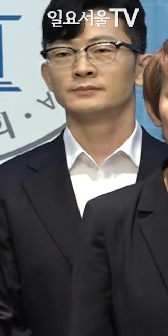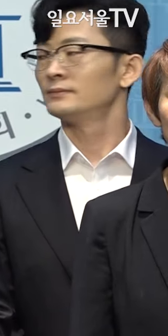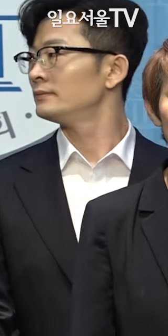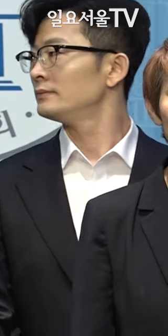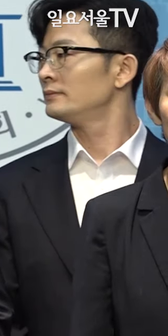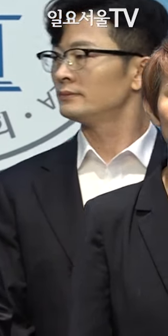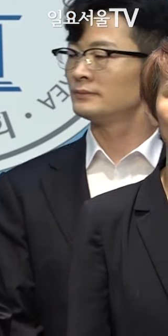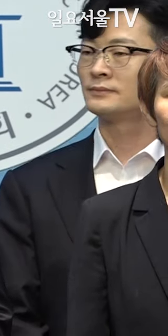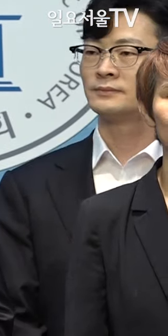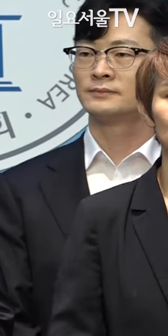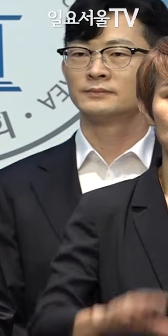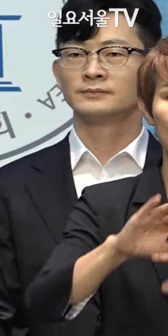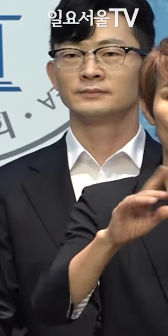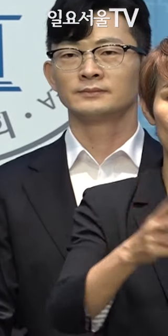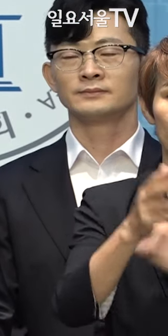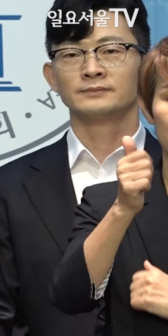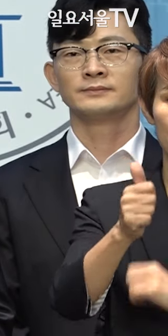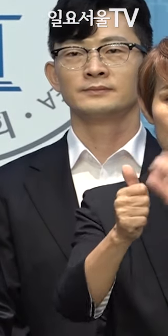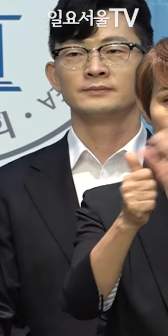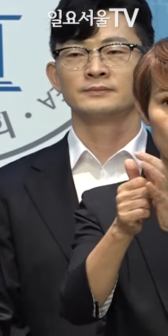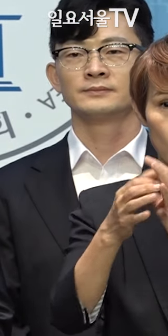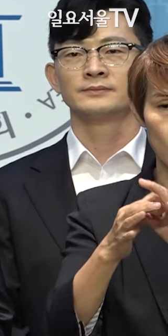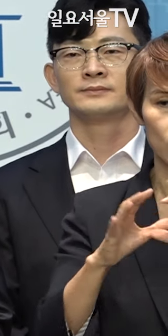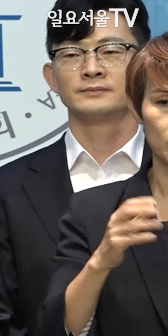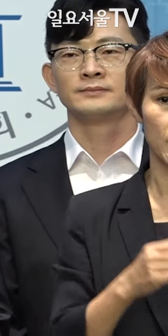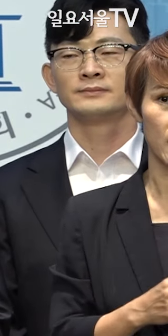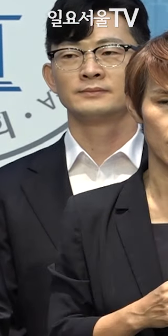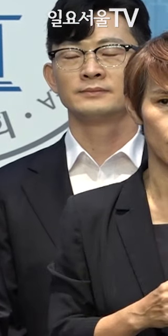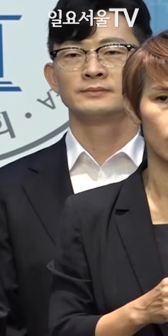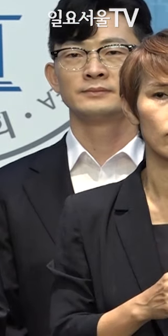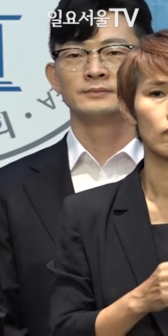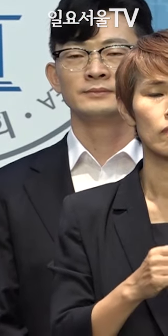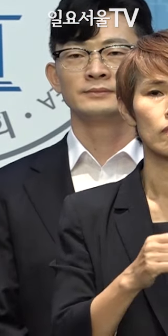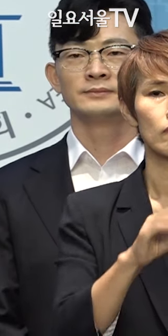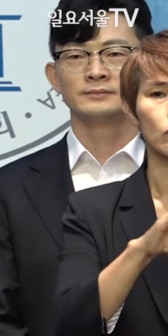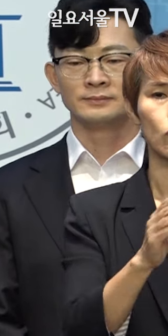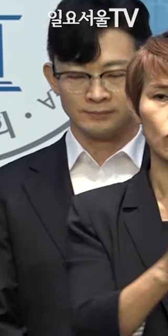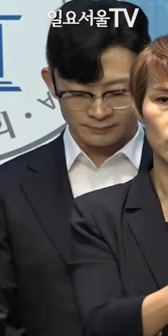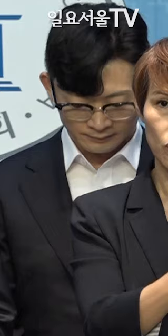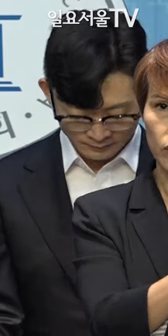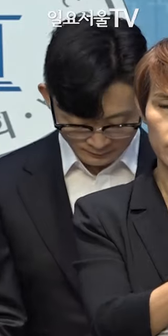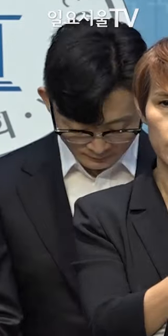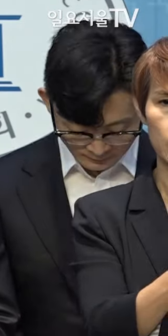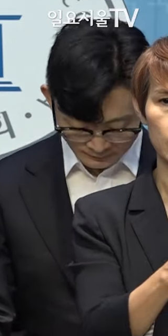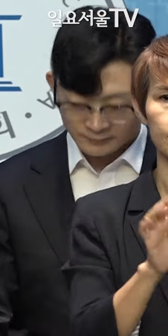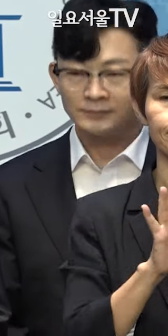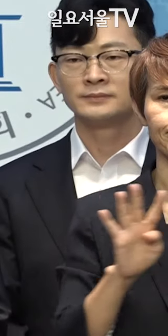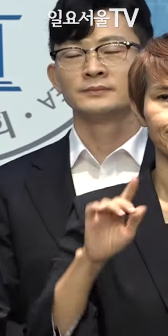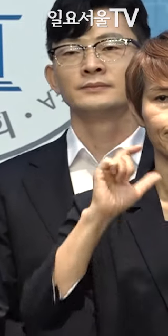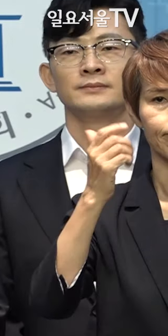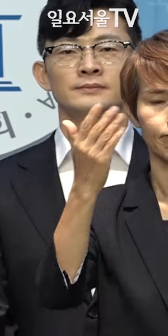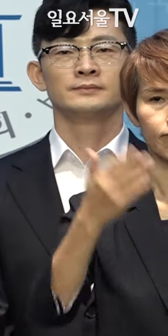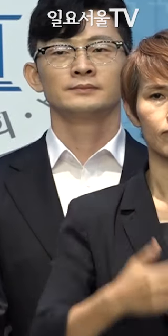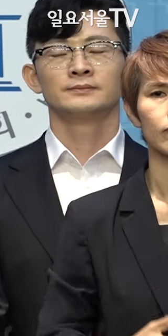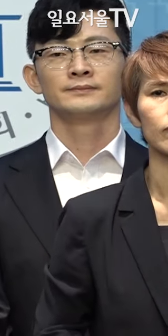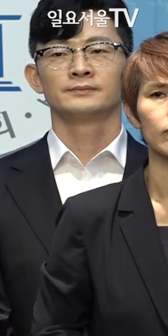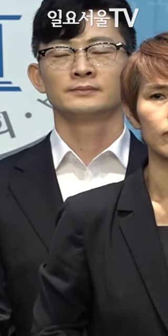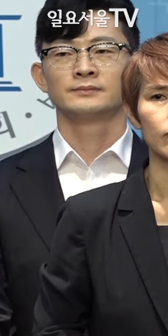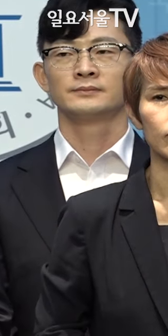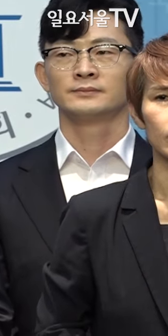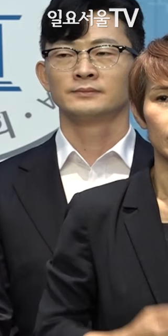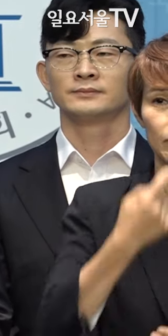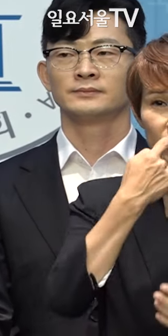자, 방통위원장 임명과 관련해서 국민의힘 과학기술정보방송통신위원회 위원들이 공동으로 성명을 내겠습니다.